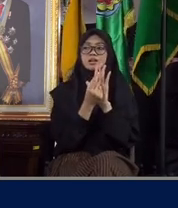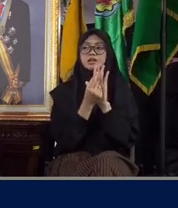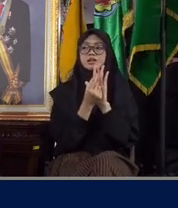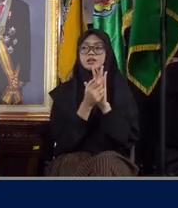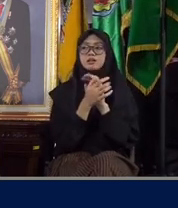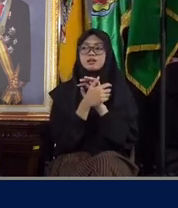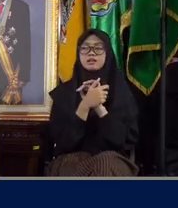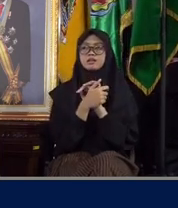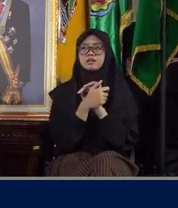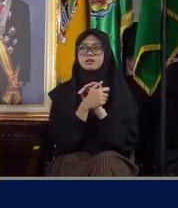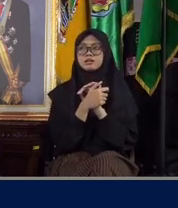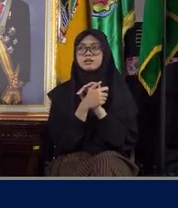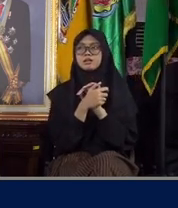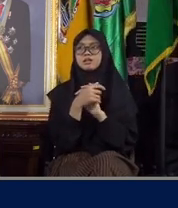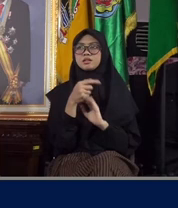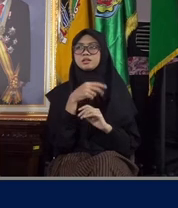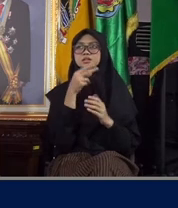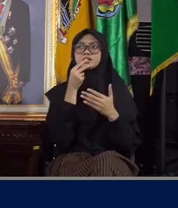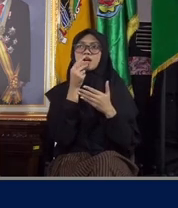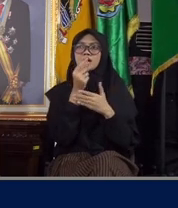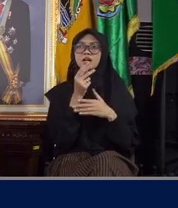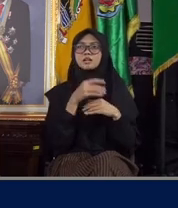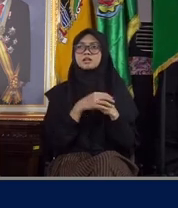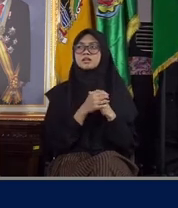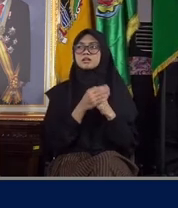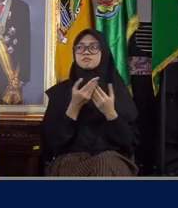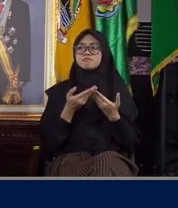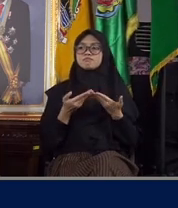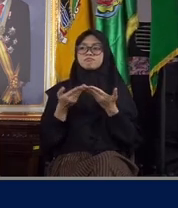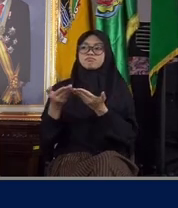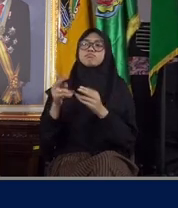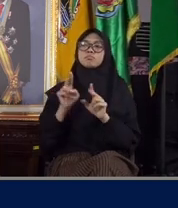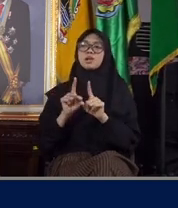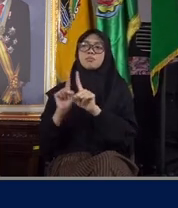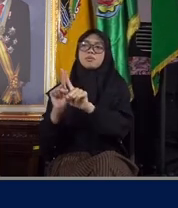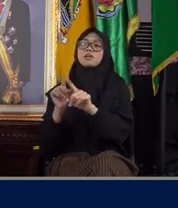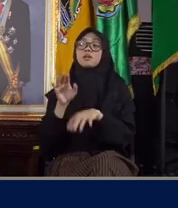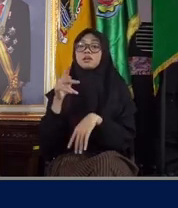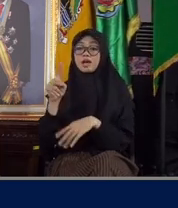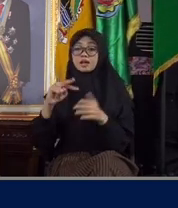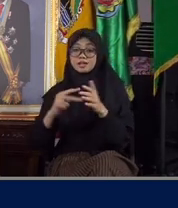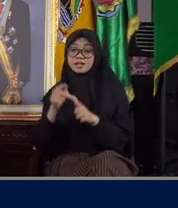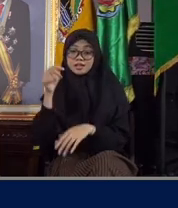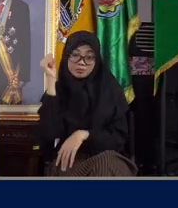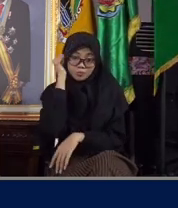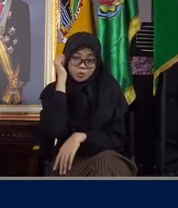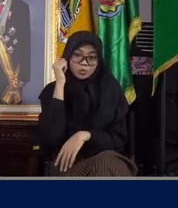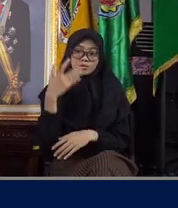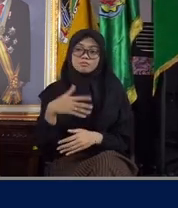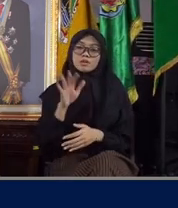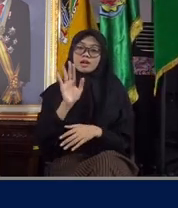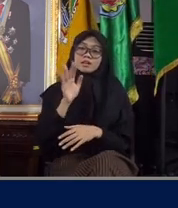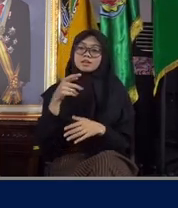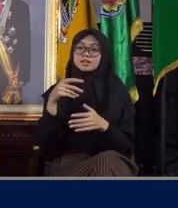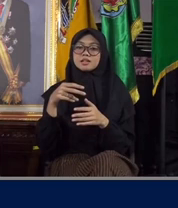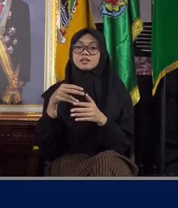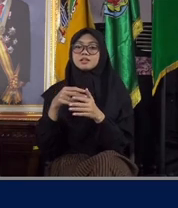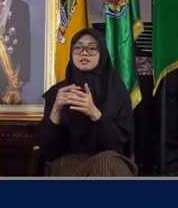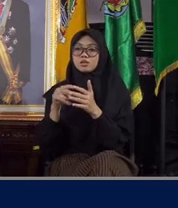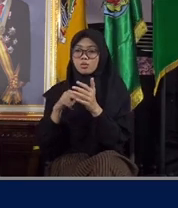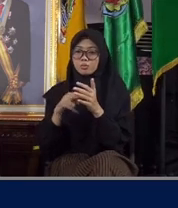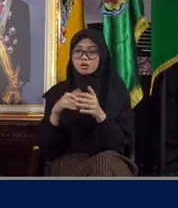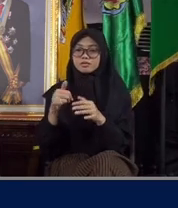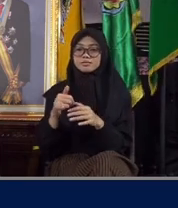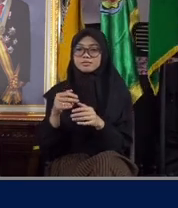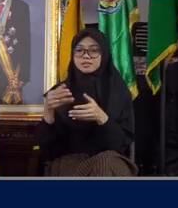Sisi peretas yang mana sasaran Bu saya saran ibu nanti boleh ngobrol atau timnya dikirim kita